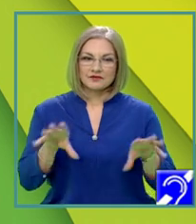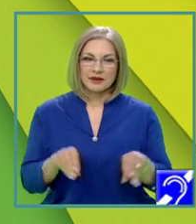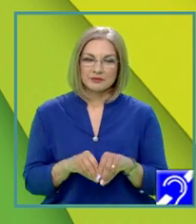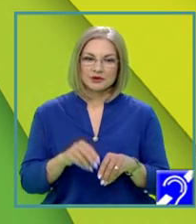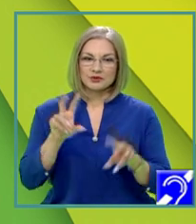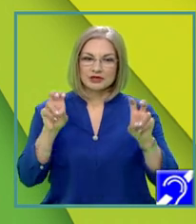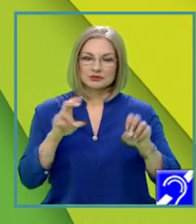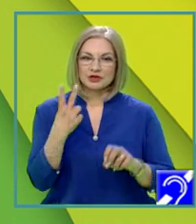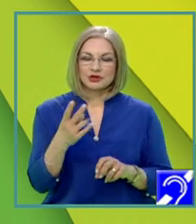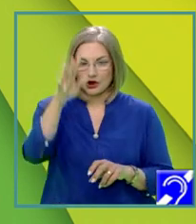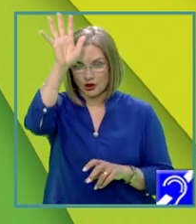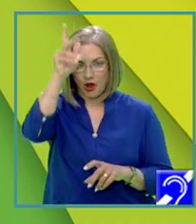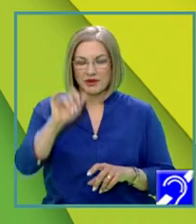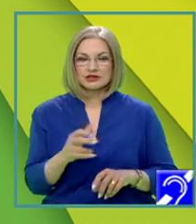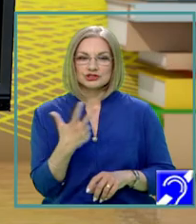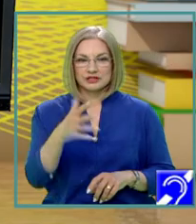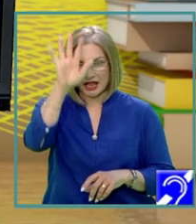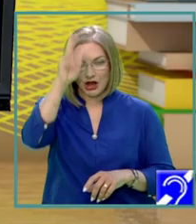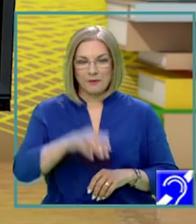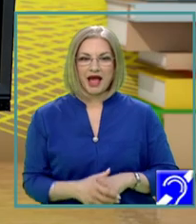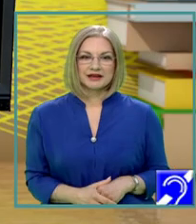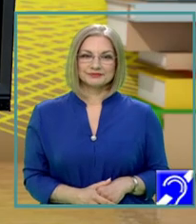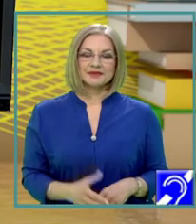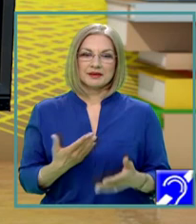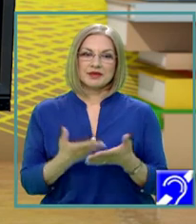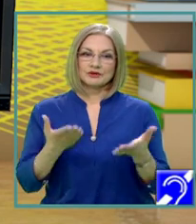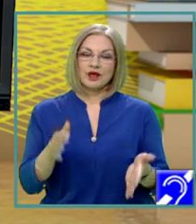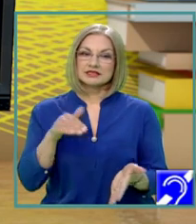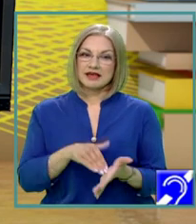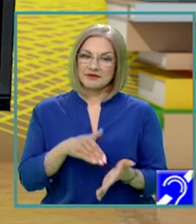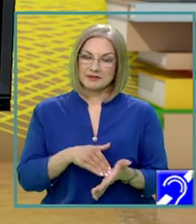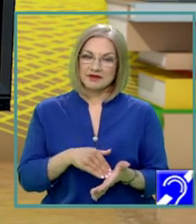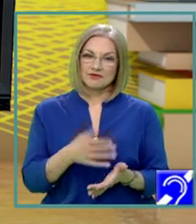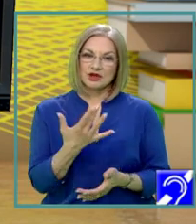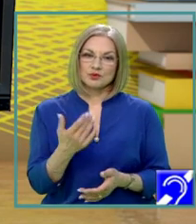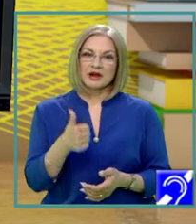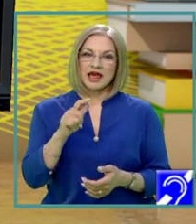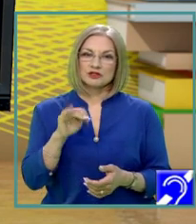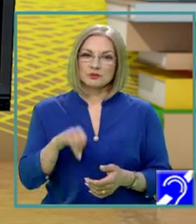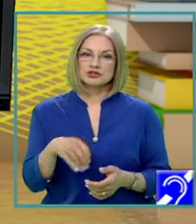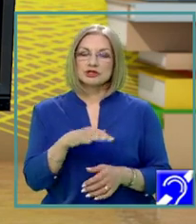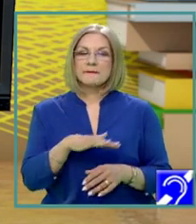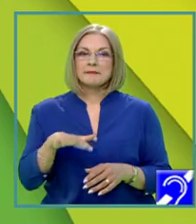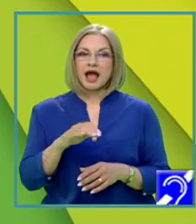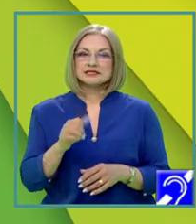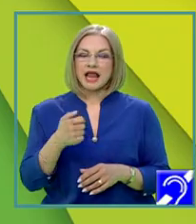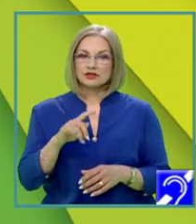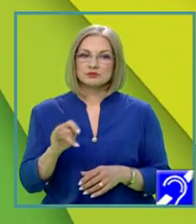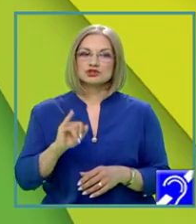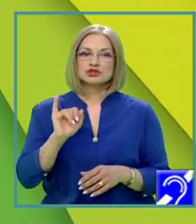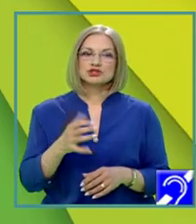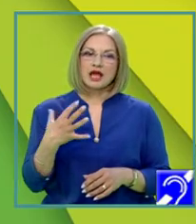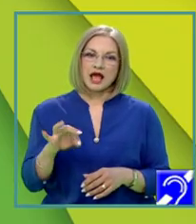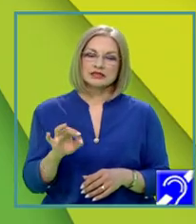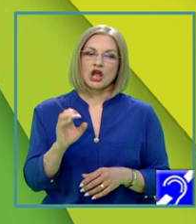2 roman și respectiv 3 Roman pentru aceasta vom avea nevoie de numerele atomice masele atomice și respectiv altă